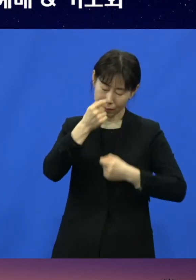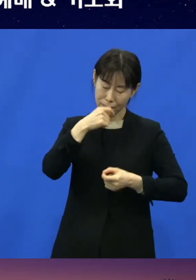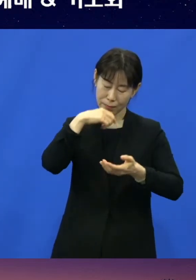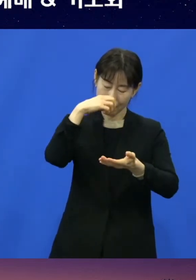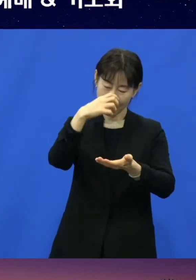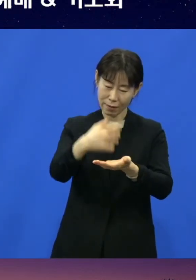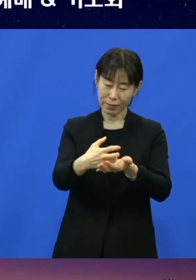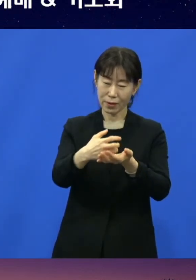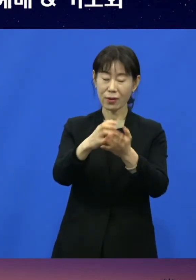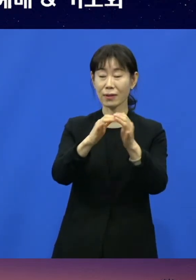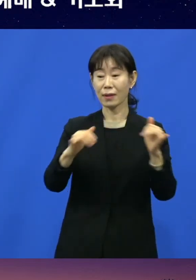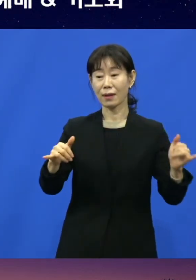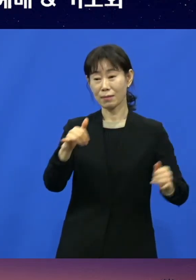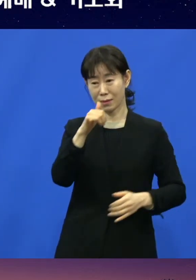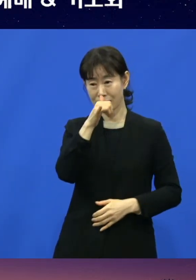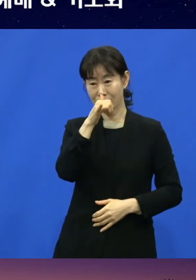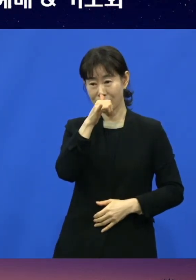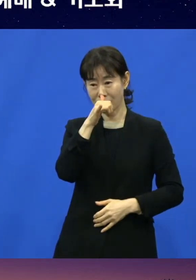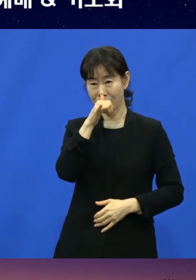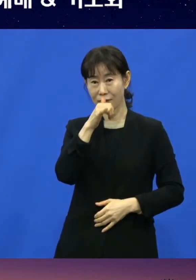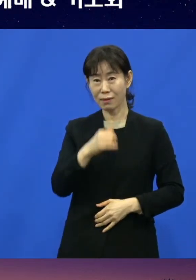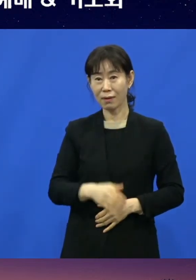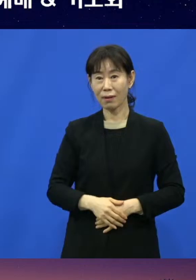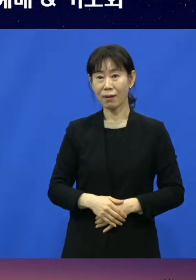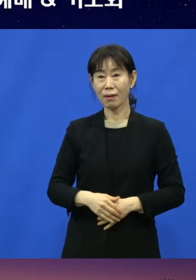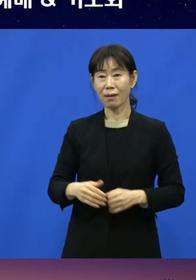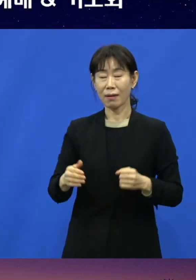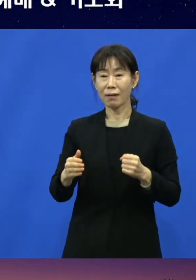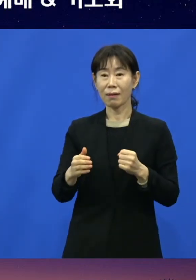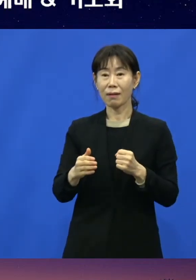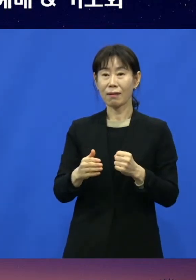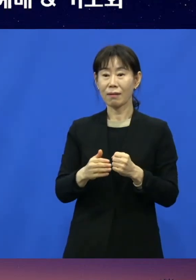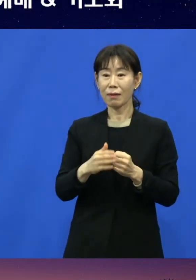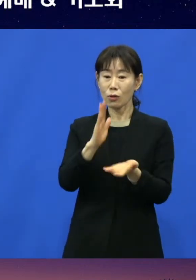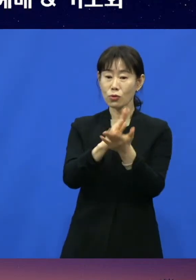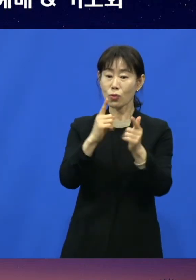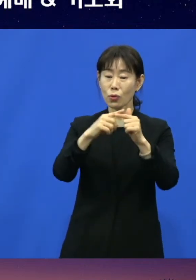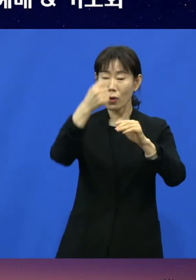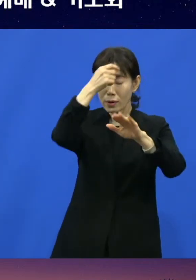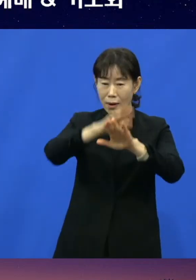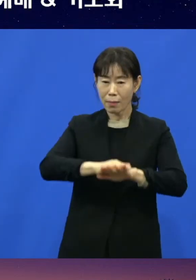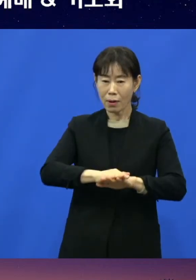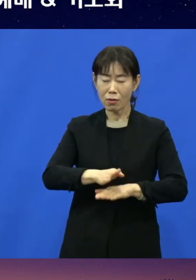그리고 너무 좋으니까 집을 팔고 다른 도시에서 이사를 오세요.